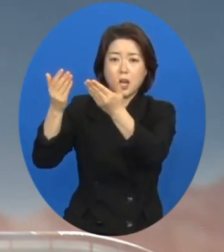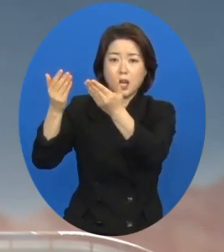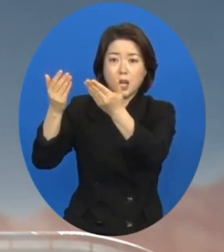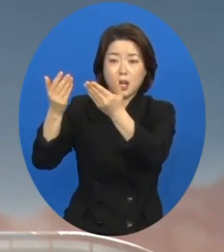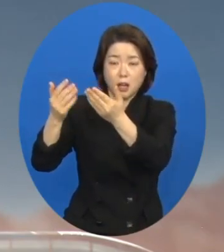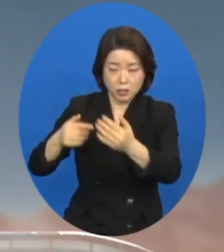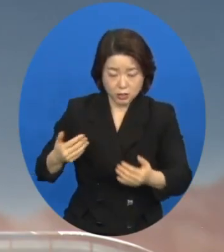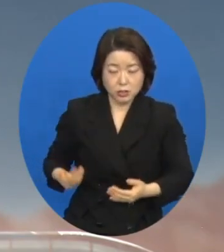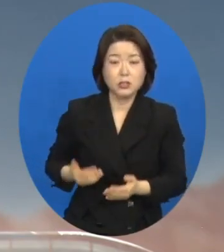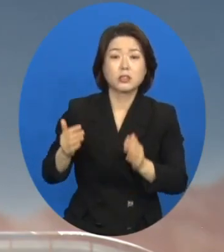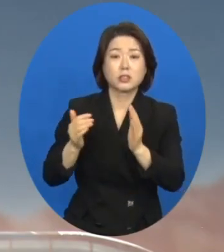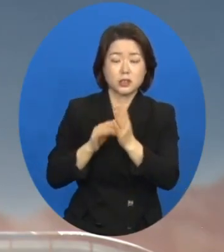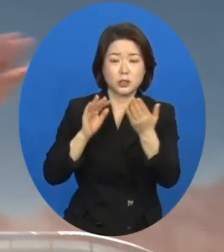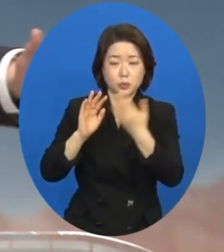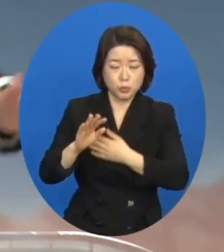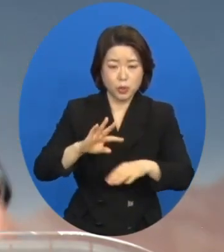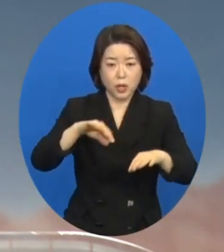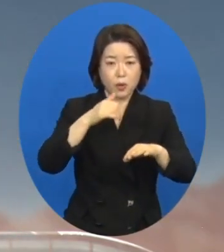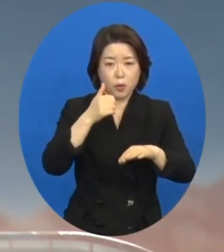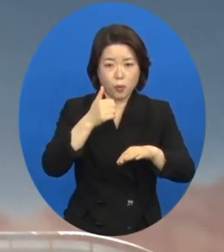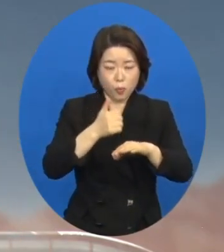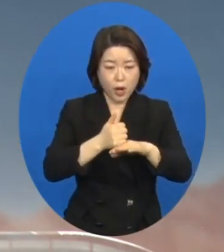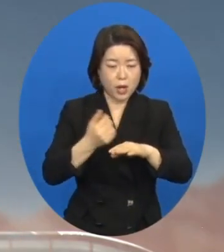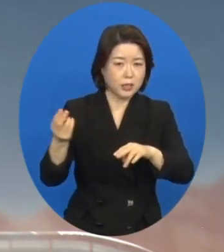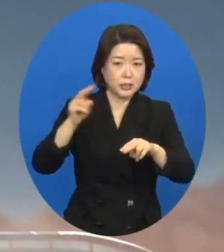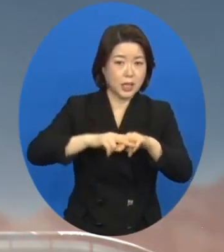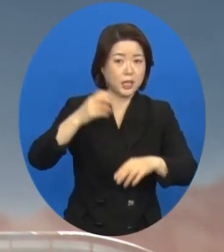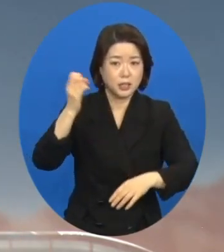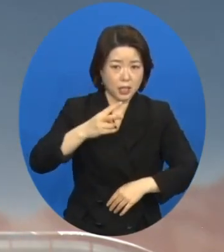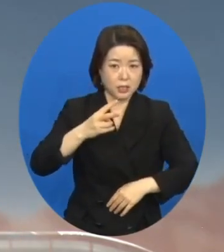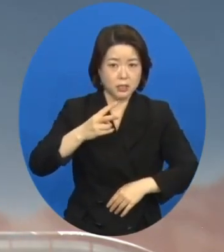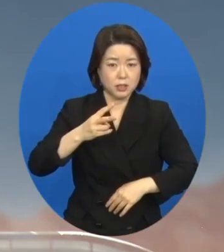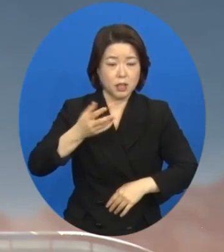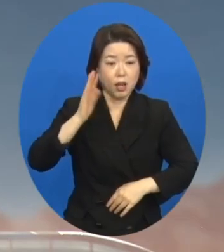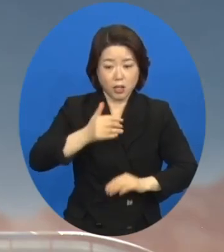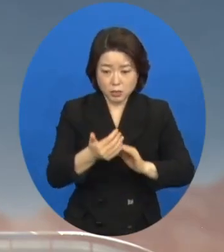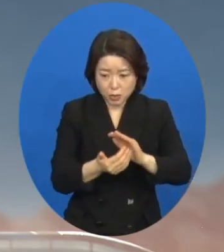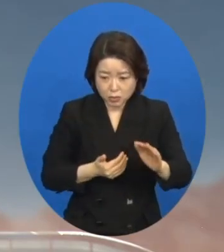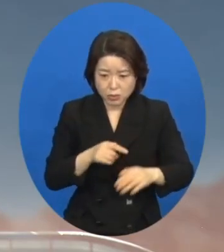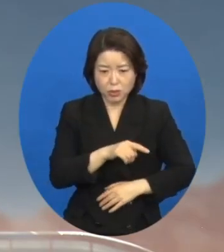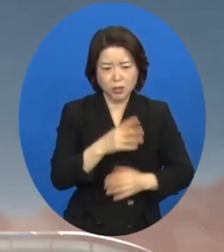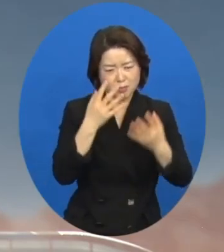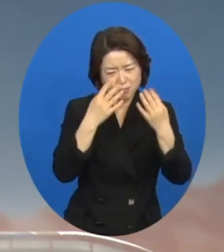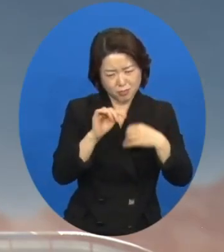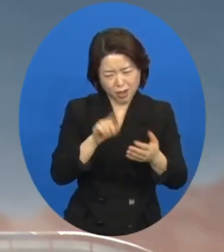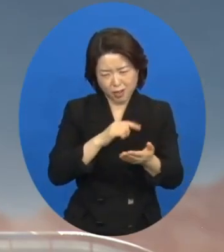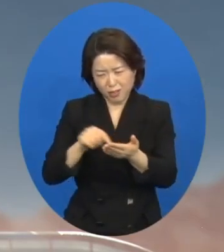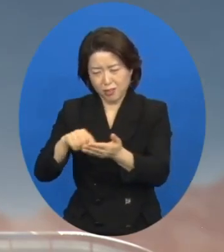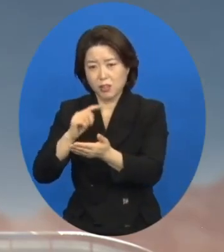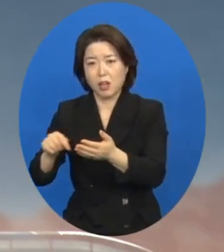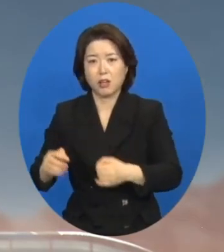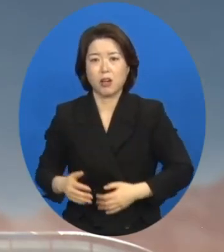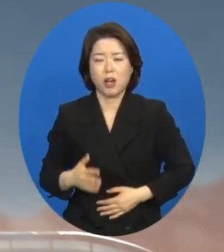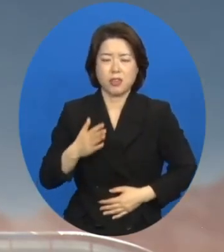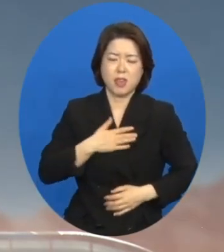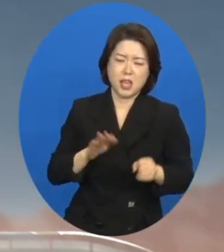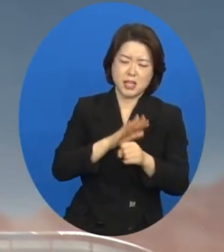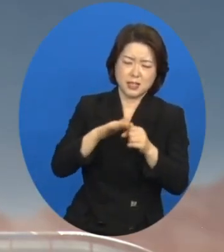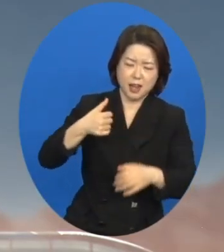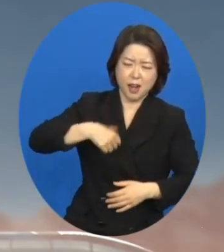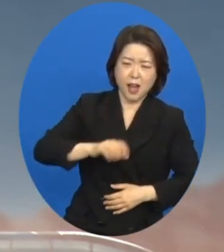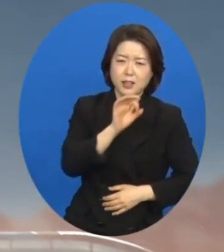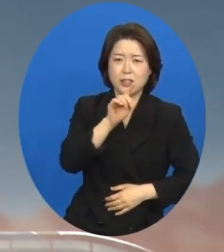그러나 이미 너무나 많은 대가를 치러야만 했습니다. 압살롬 죽잖아요. 그렇게 사랑하는 내 아들 압살롬아,